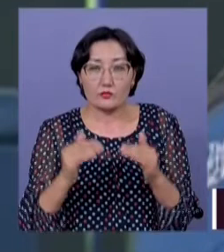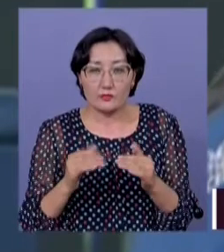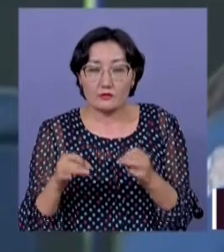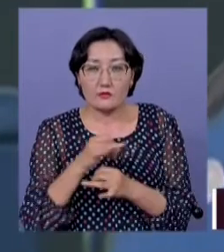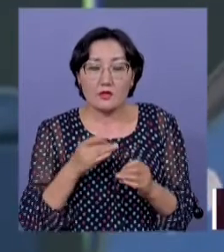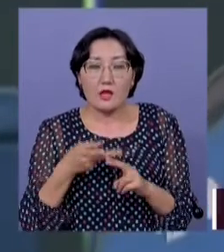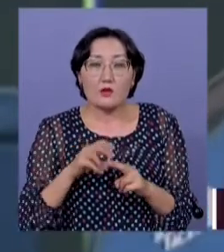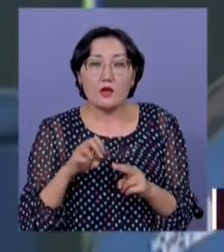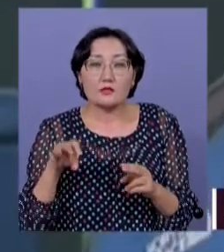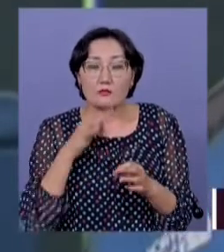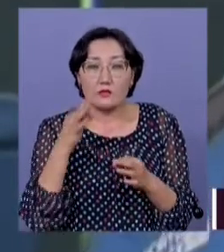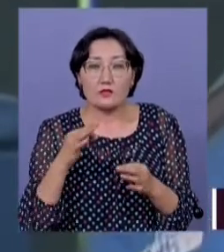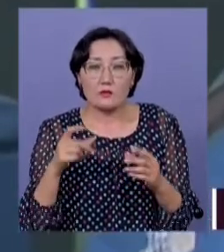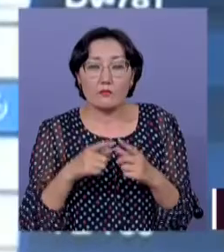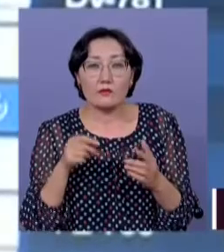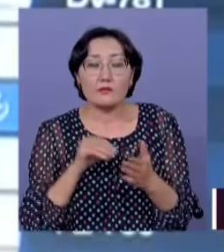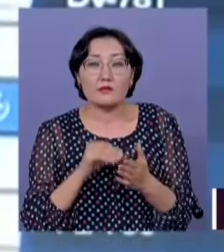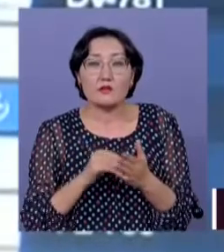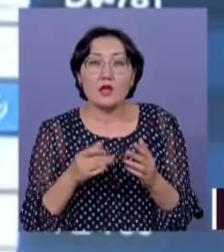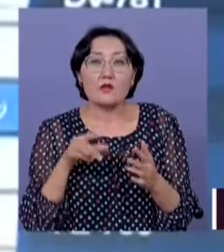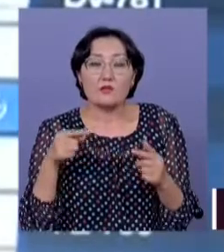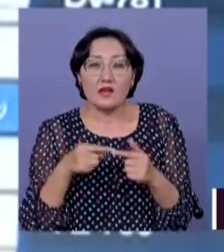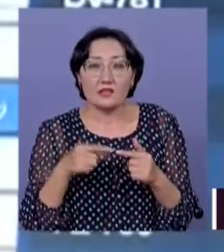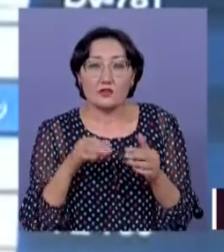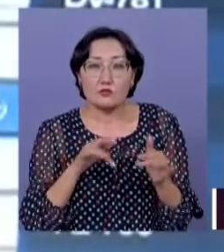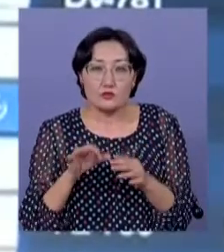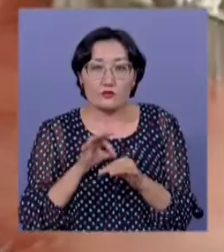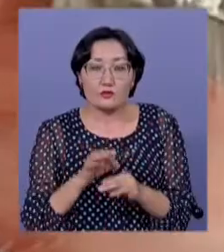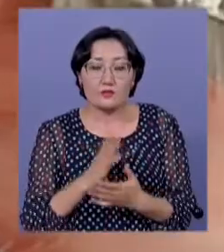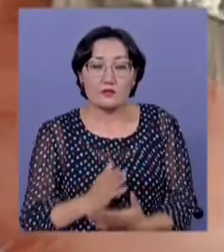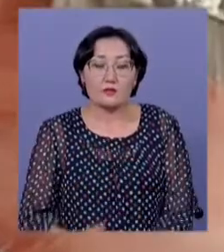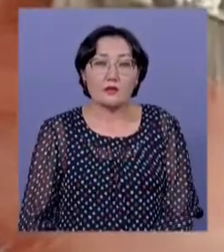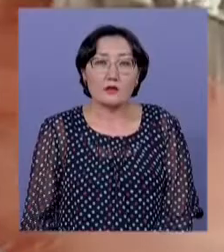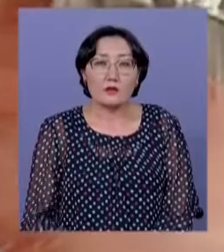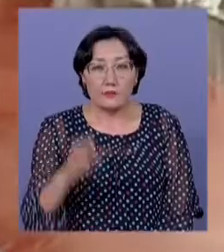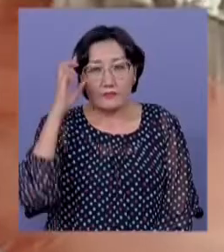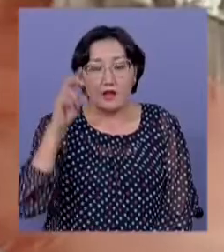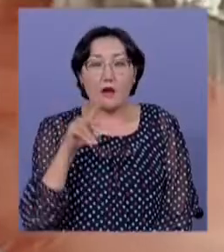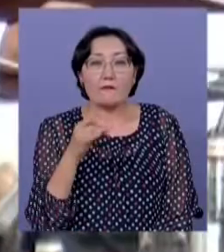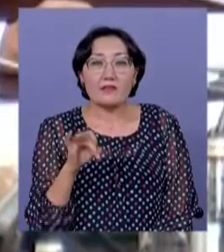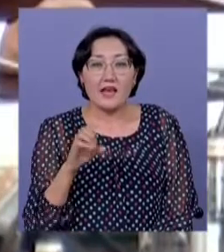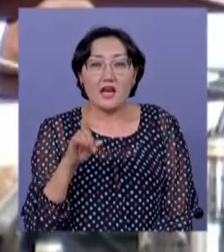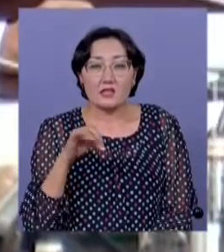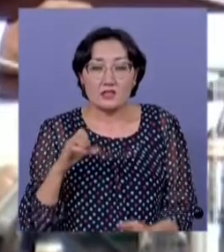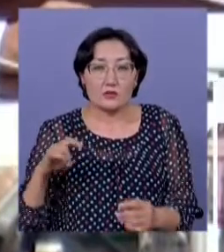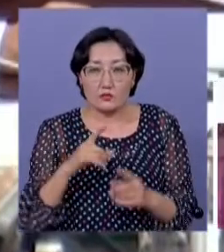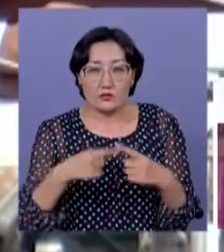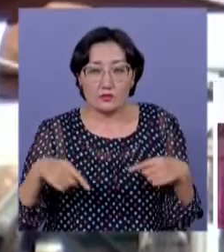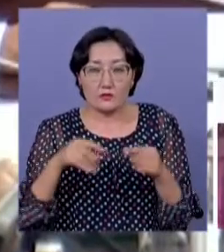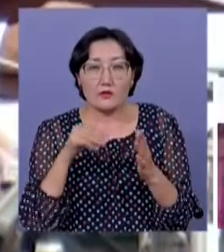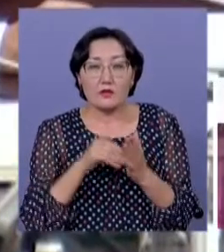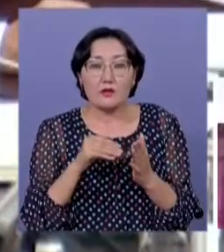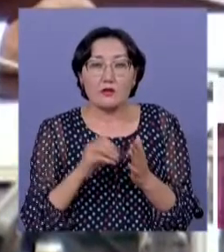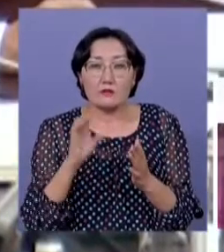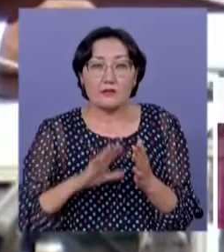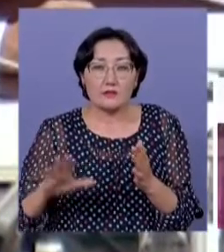түсті. Асқар Маминнің айтуынша, бағалар саясаты бойынша нақты жұмыс жүргізіліп жатыр. Бюджеттік Флайер Астана авиакомпаниясының тарифтері Еуропаның